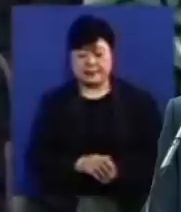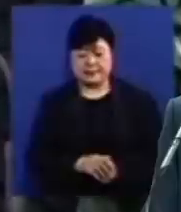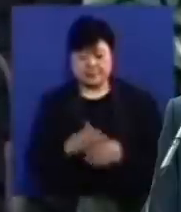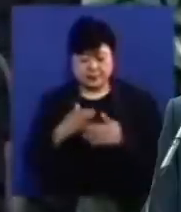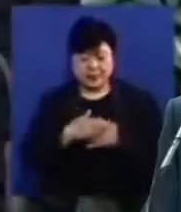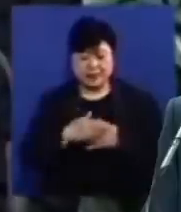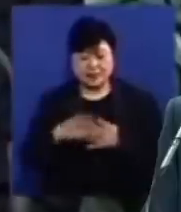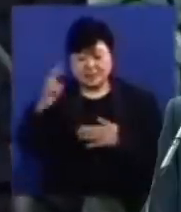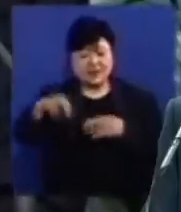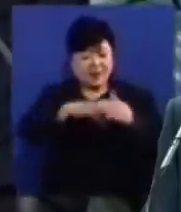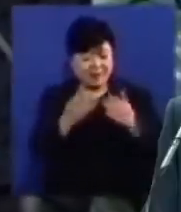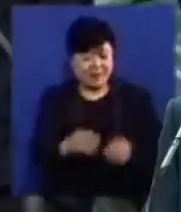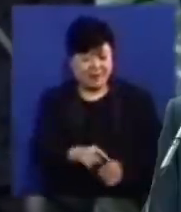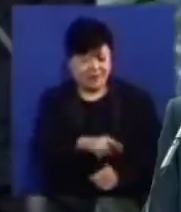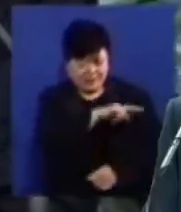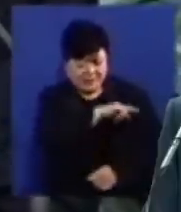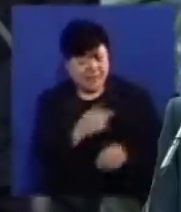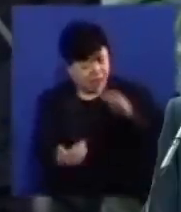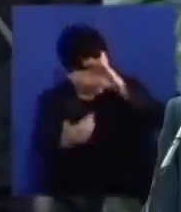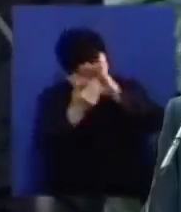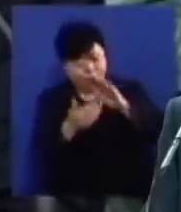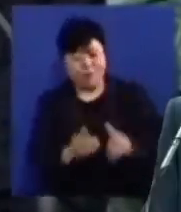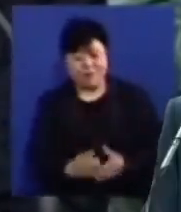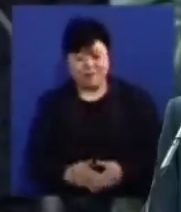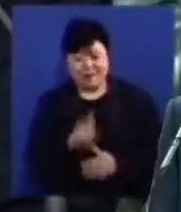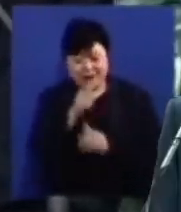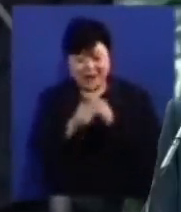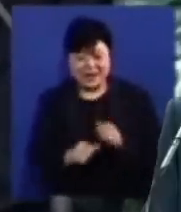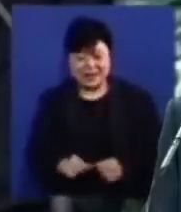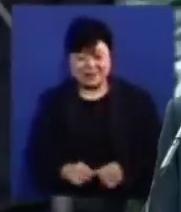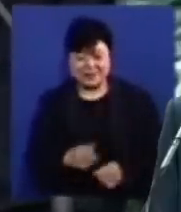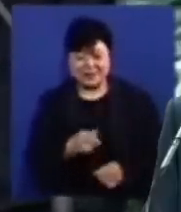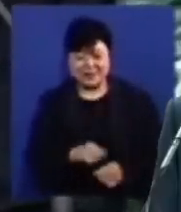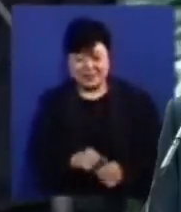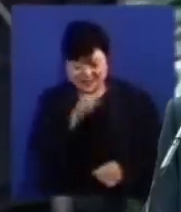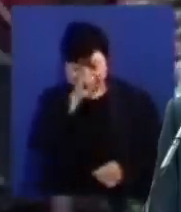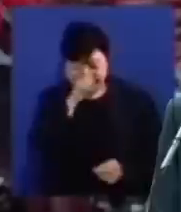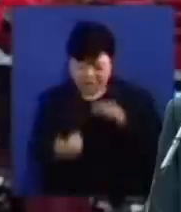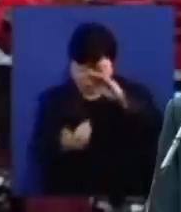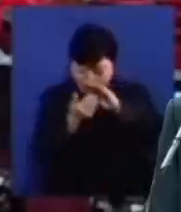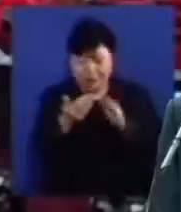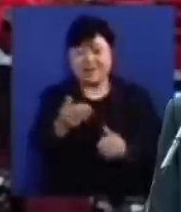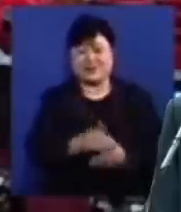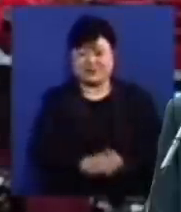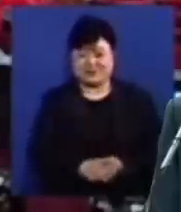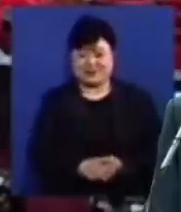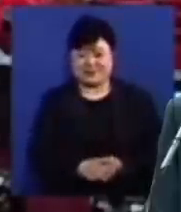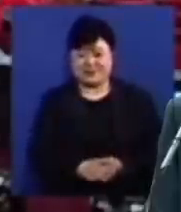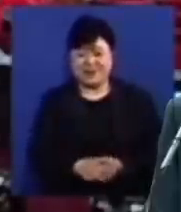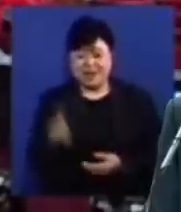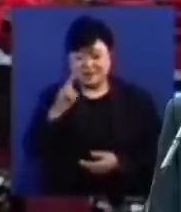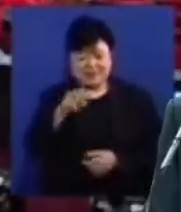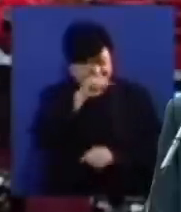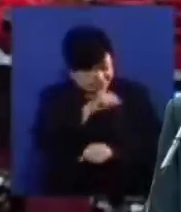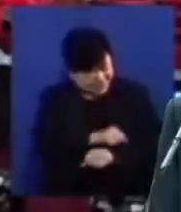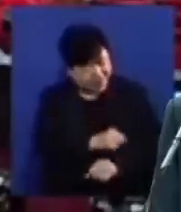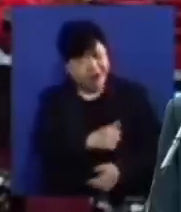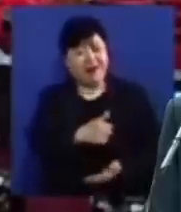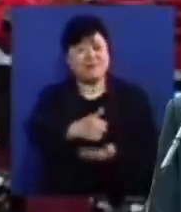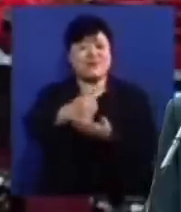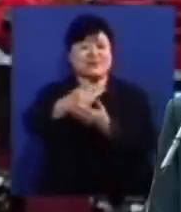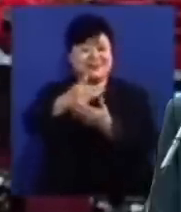나는 우리 성가대가 최고라고 생각하고 있기 때문에 하나님이 최고로 역사한다고. 오늘도 얼마나 성가 잘 불렀어.